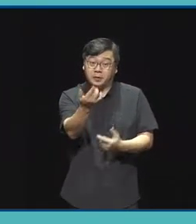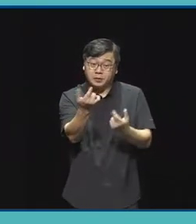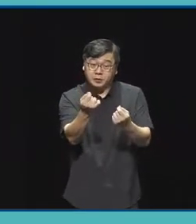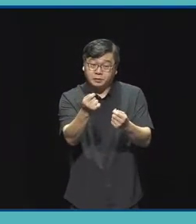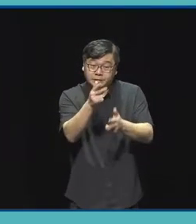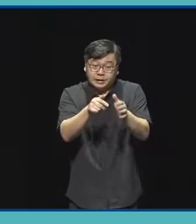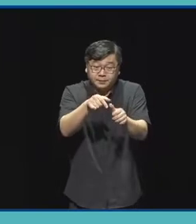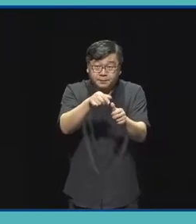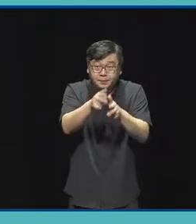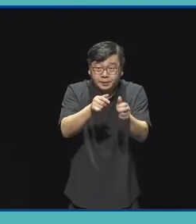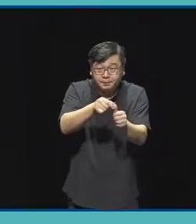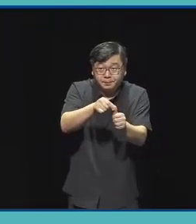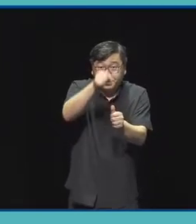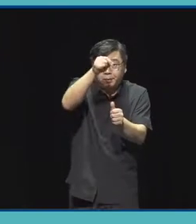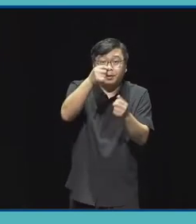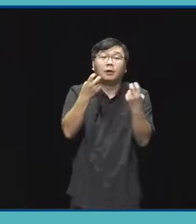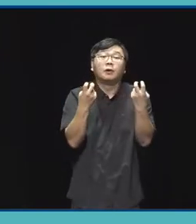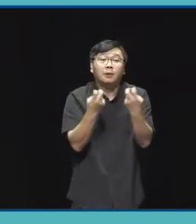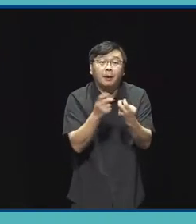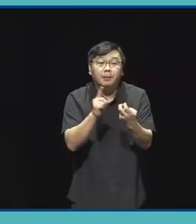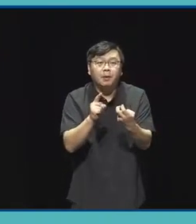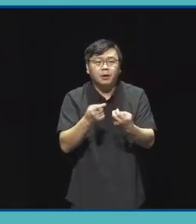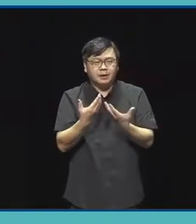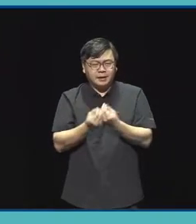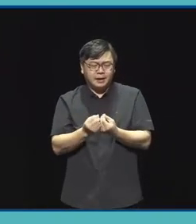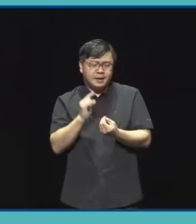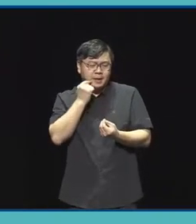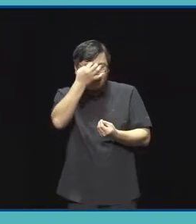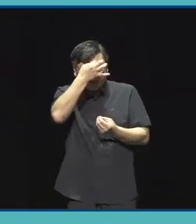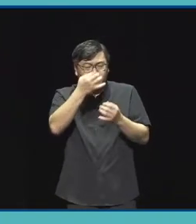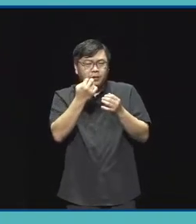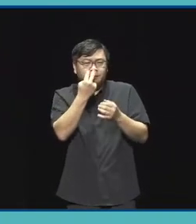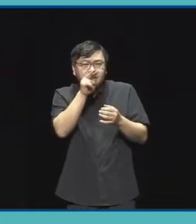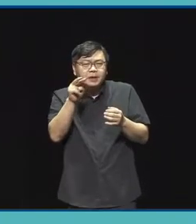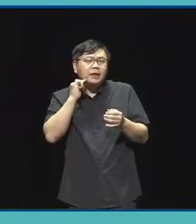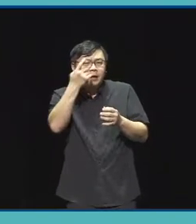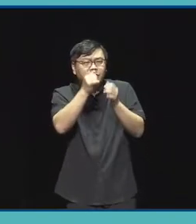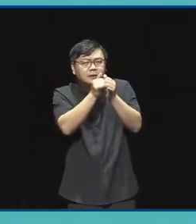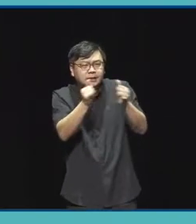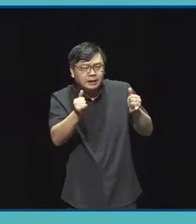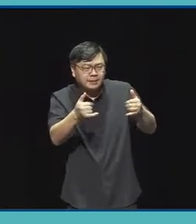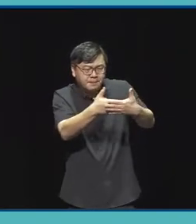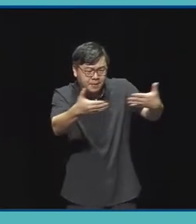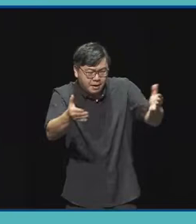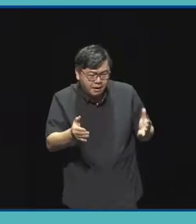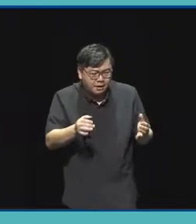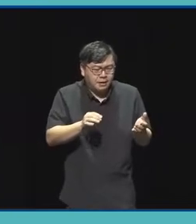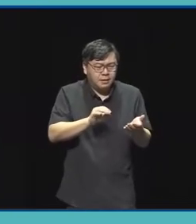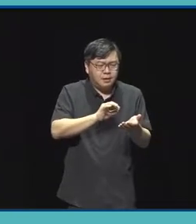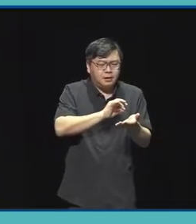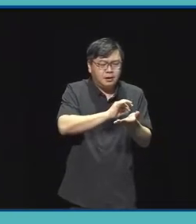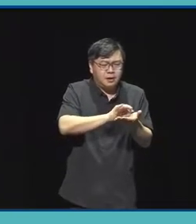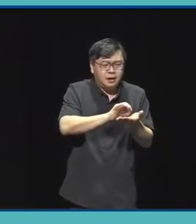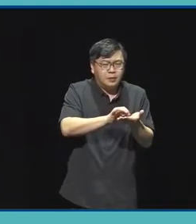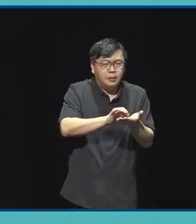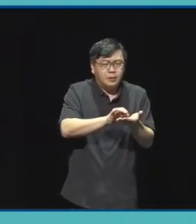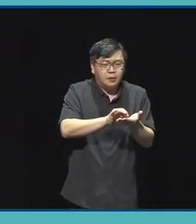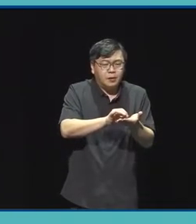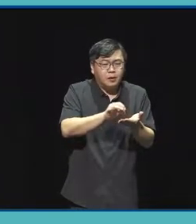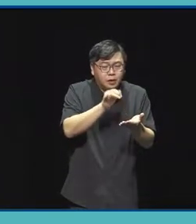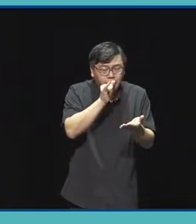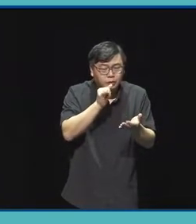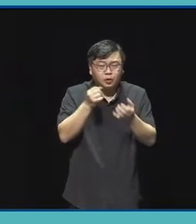사업은 저가 분들이 정읍시로 운영하시거나 리서치 등 작품 창작을 준비하시는 사업들